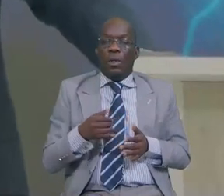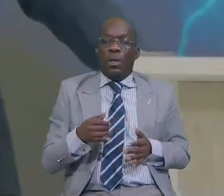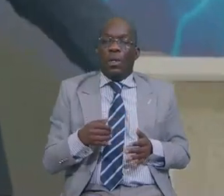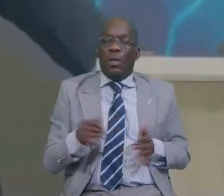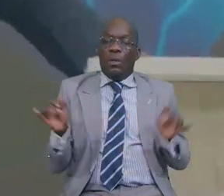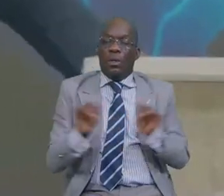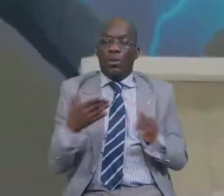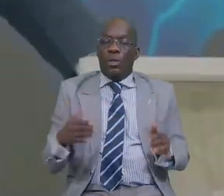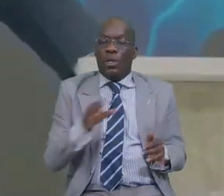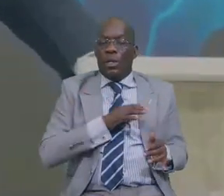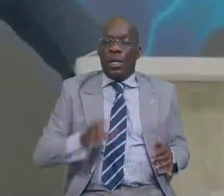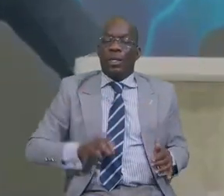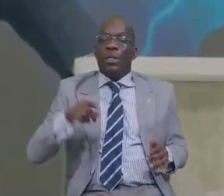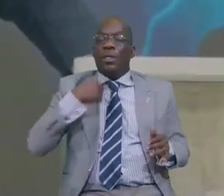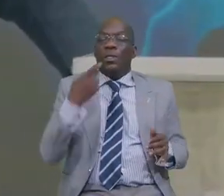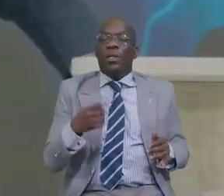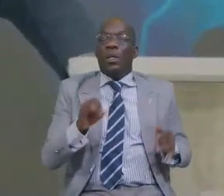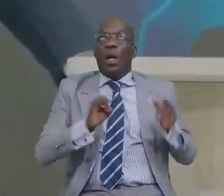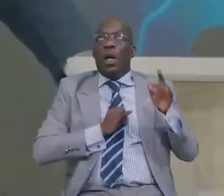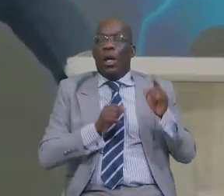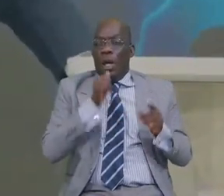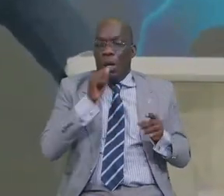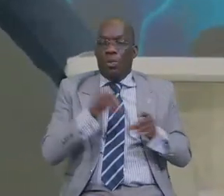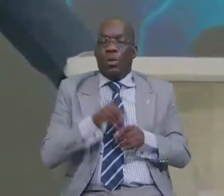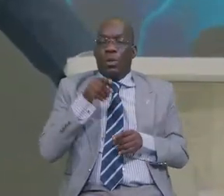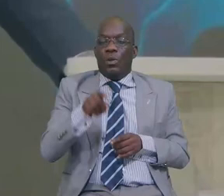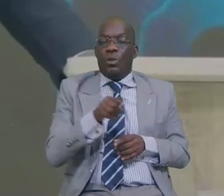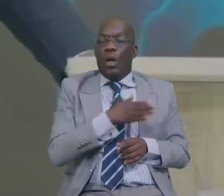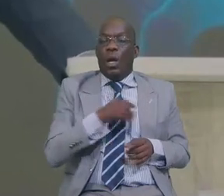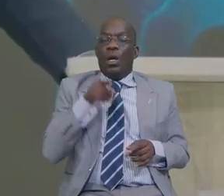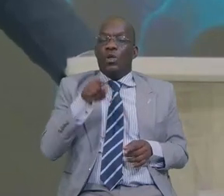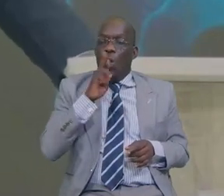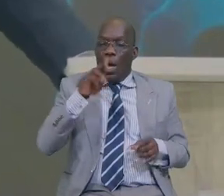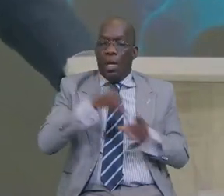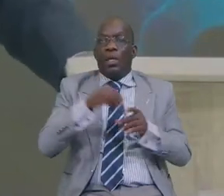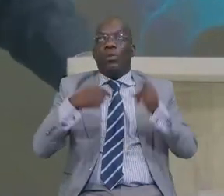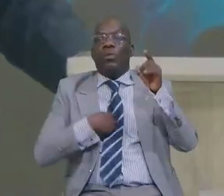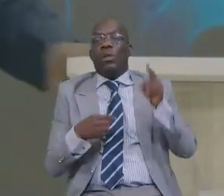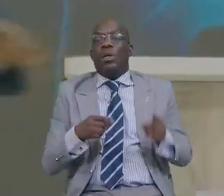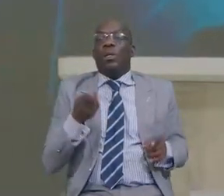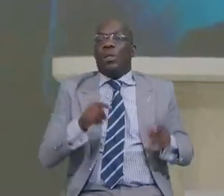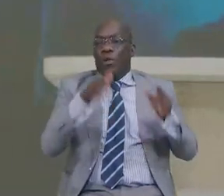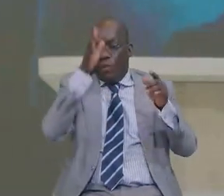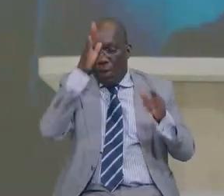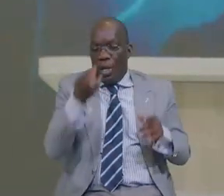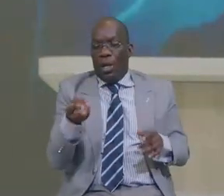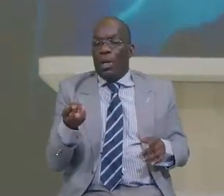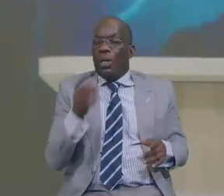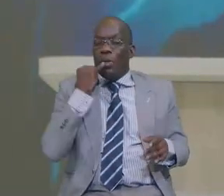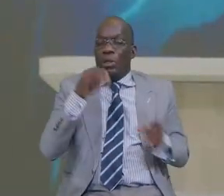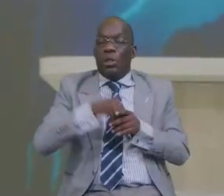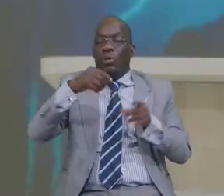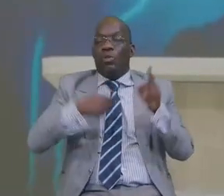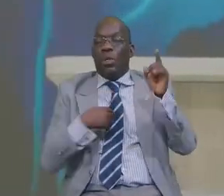a dit « Je suis en toi et tu es en moi. Comme le Père était en moi, moi aussi je suis en